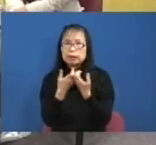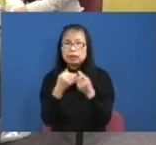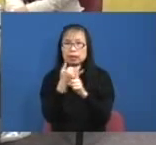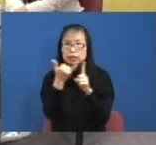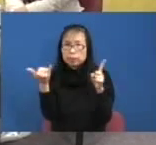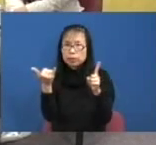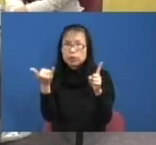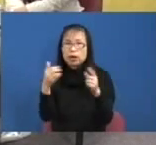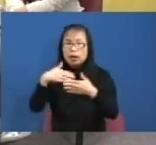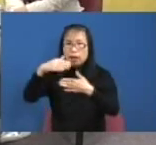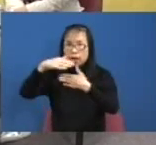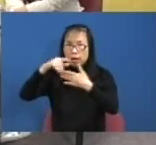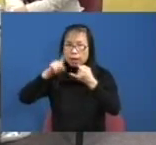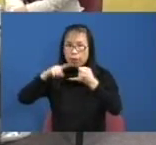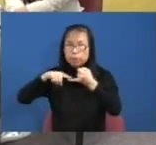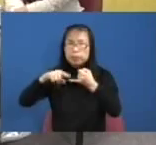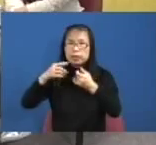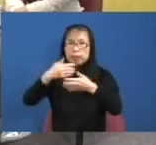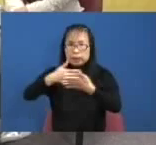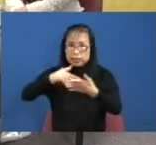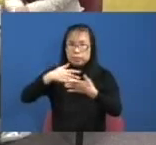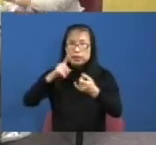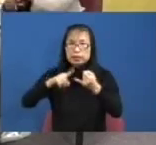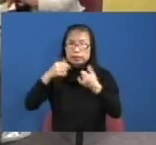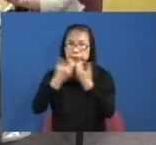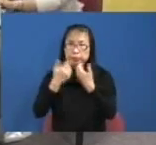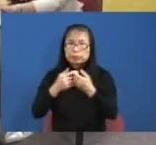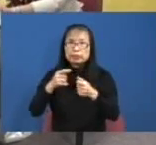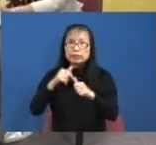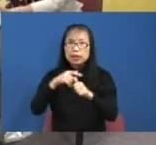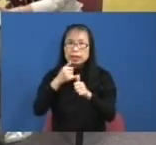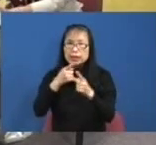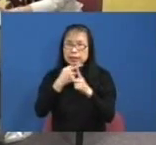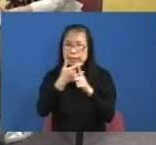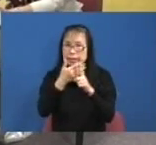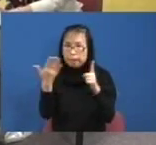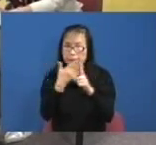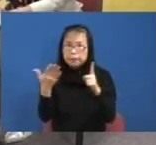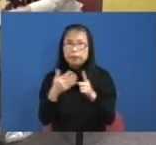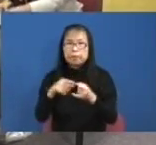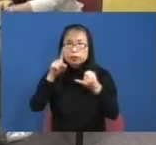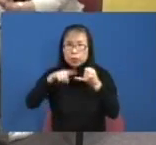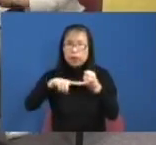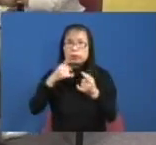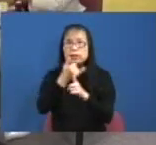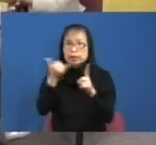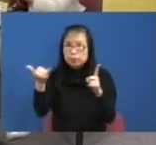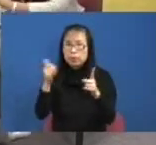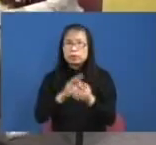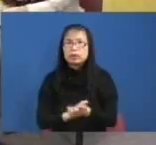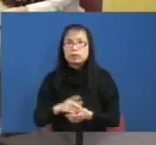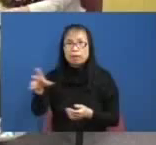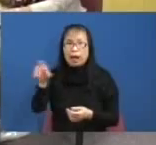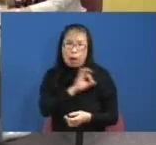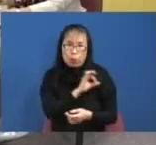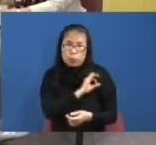16日。後決計前決計15日，後決計16日。 嗱，咁呢啲就真係、啊、就係呢啲，即係請阿黃會長